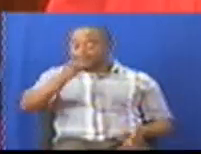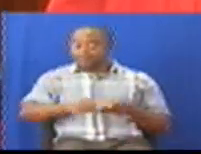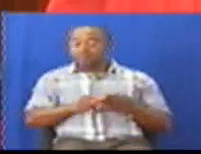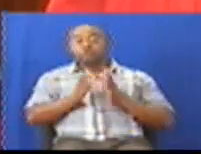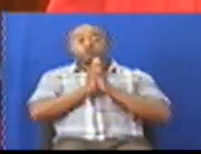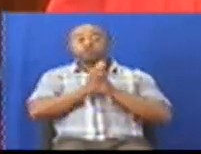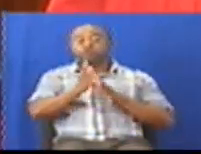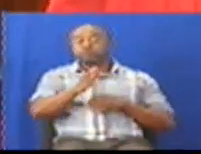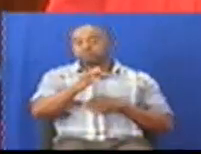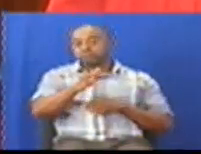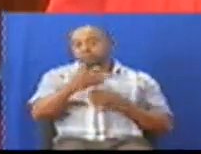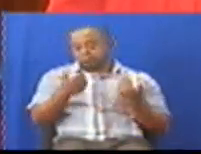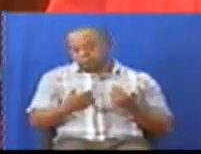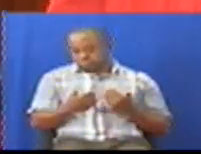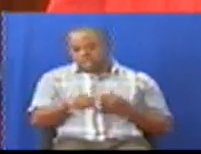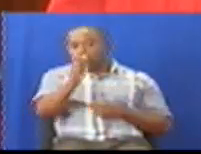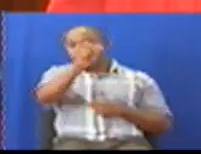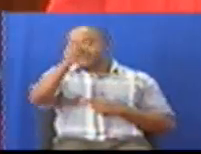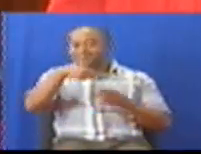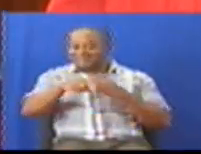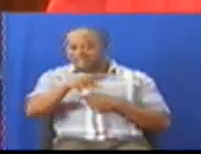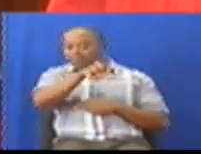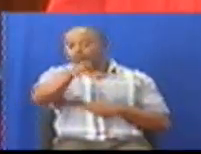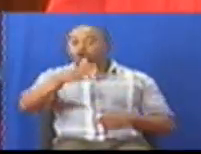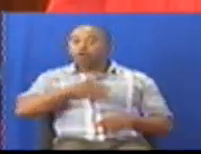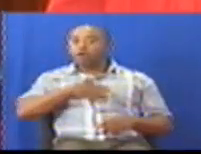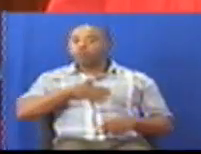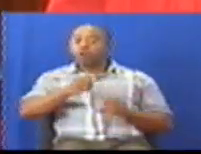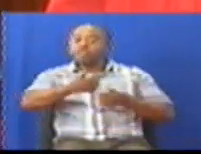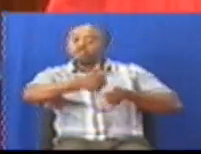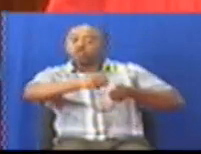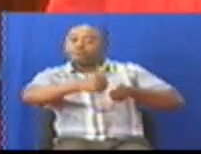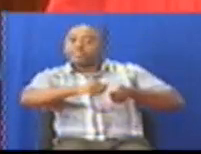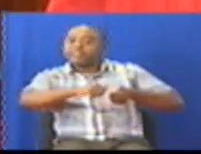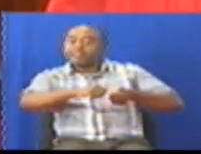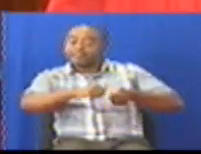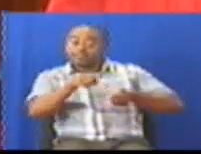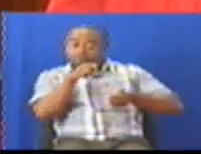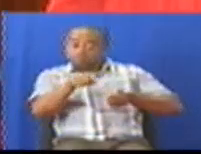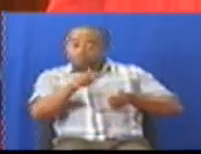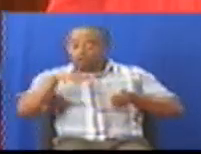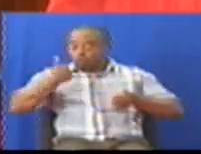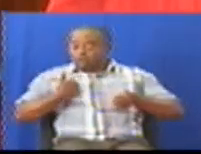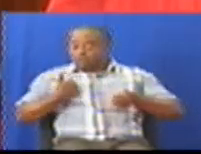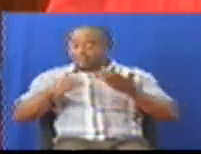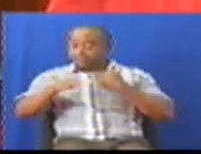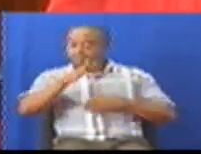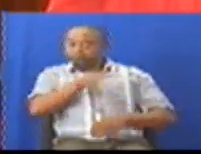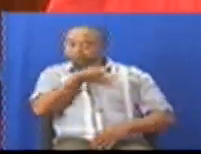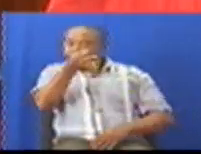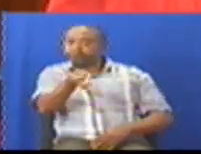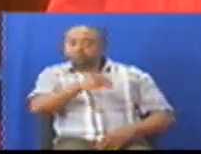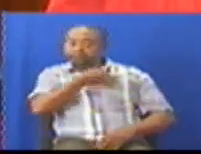wananchi wa mkoa wa Njombe, hususa kina mama wa mkoa wa Njombe kwa kujitoa kwa moyo wote katika